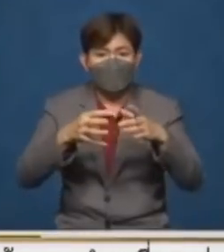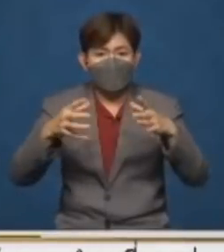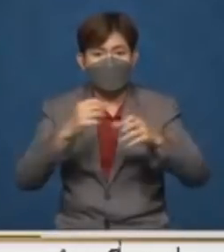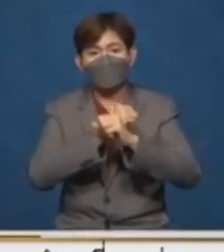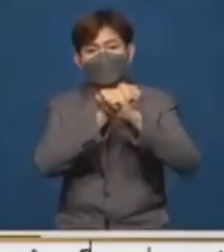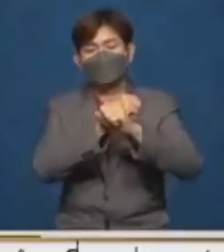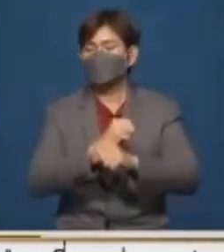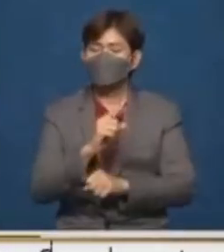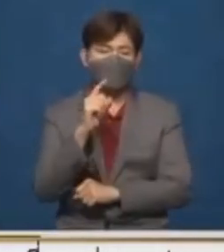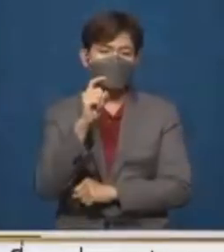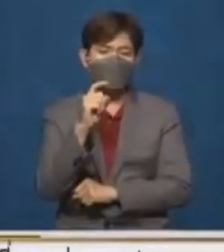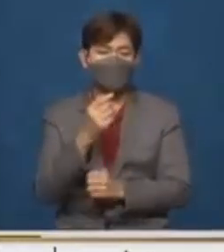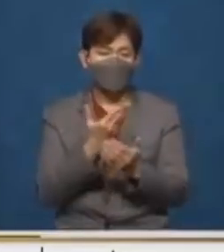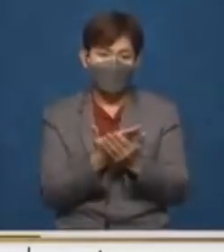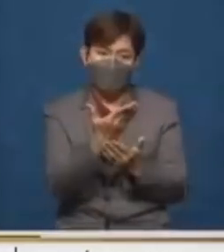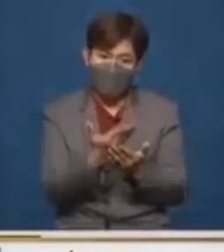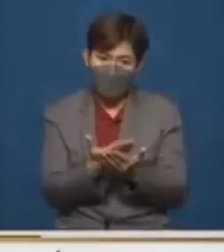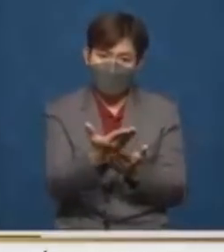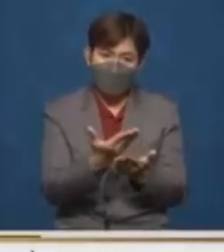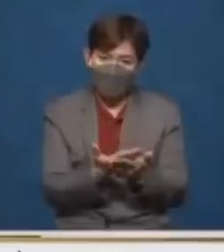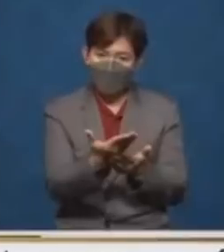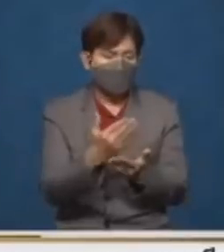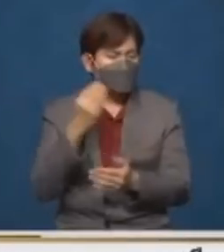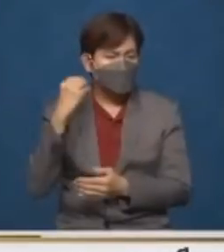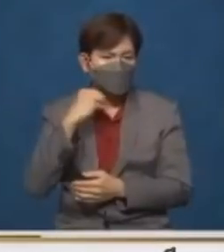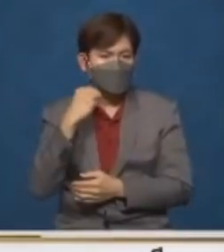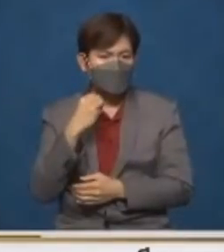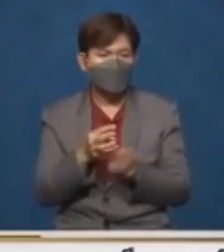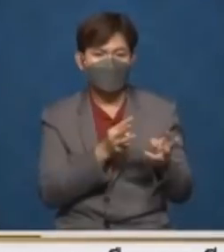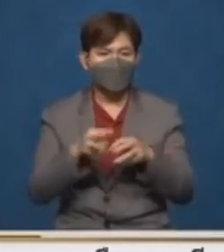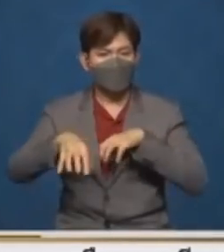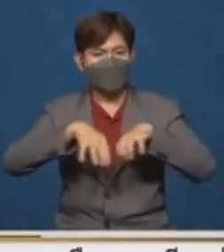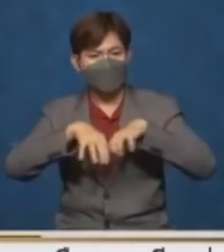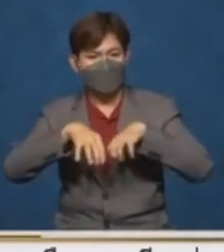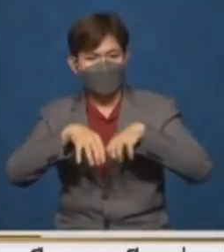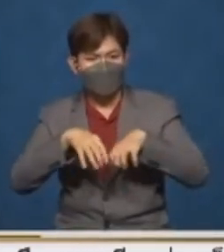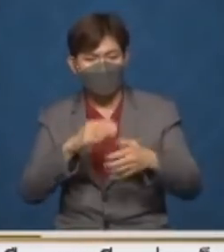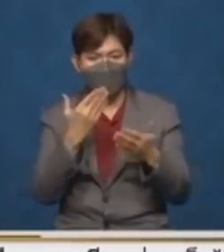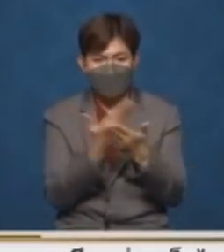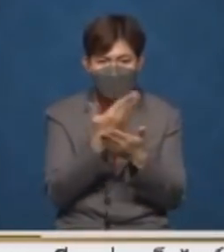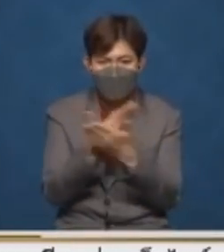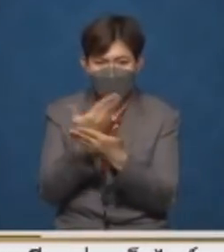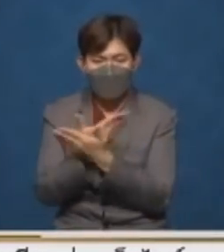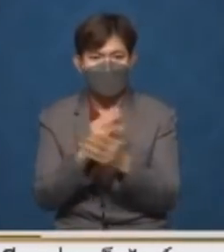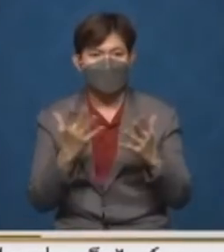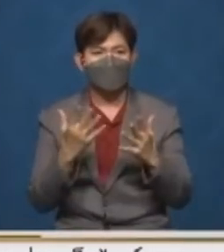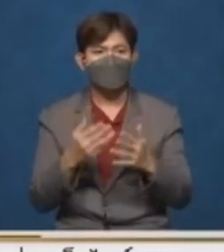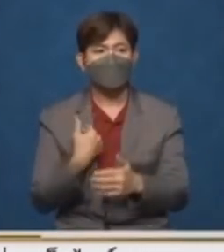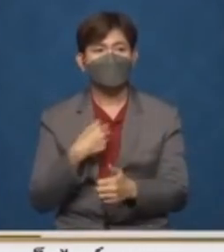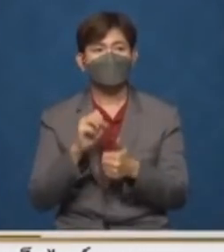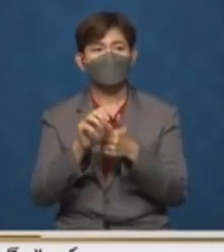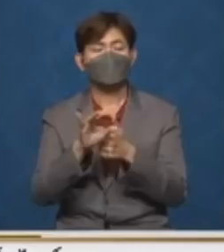การสั่งซื้อเพิมเติมขนอย่างต่เื่องไม่มีการบริหายกระจายความเสี่ยงคอมเมทสท้ายว่า